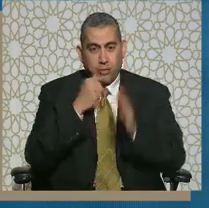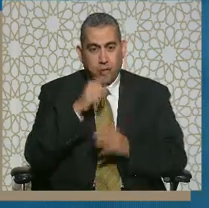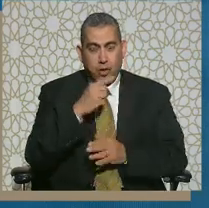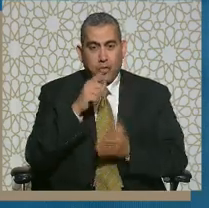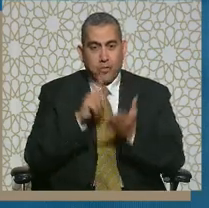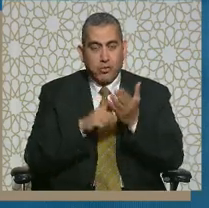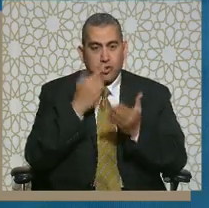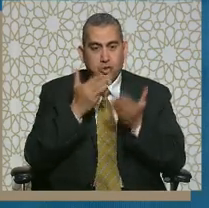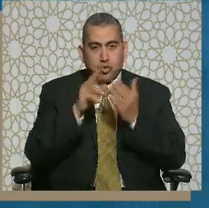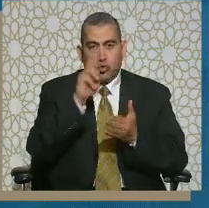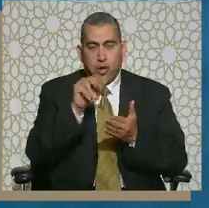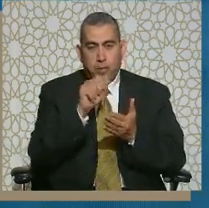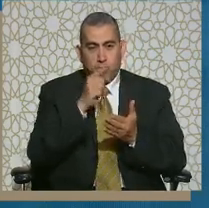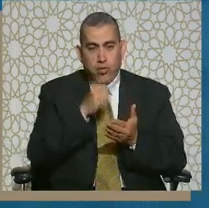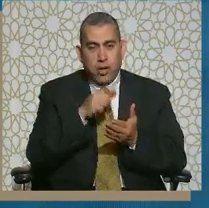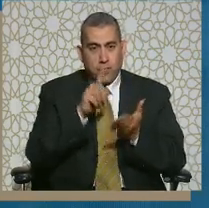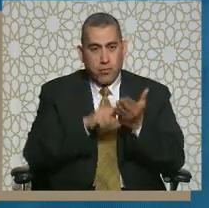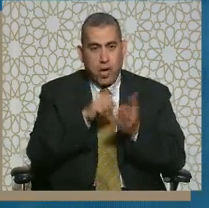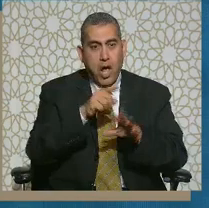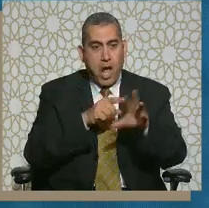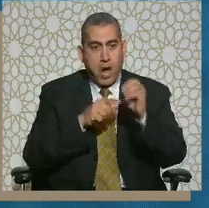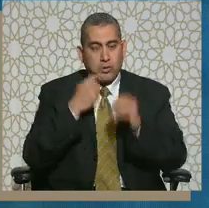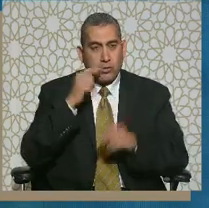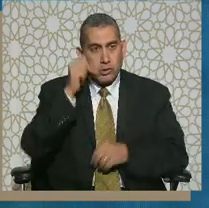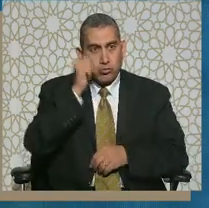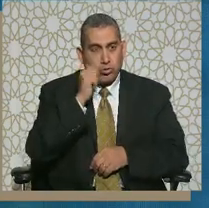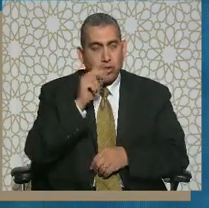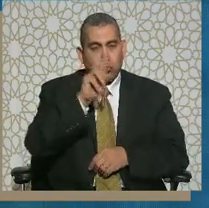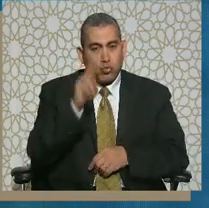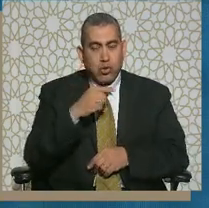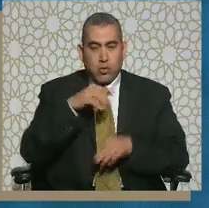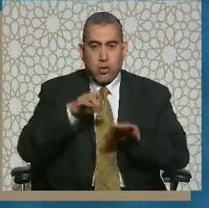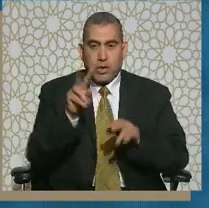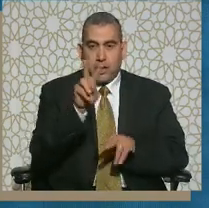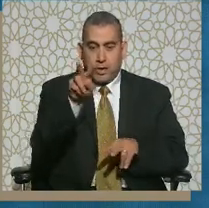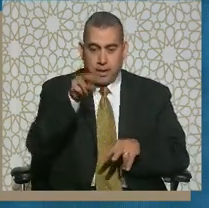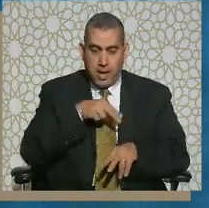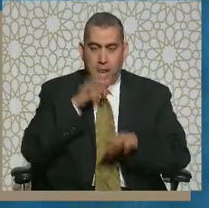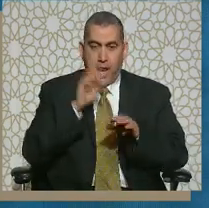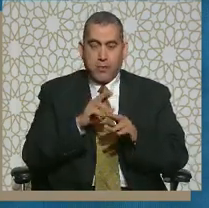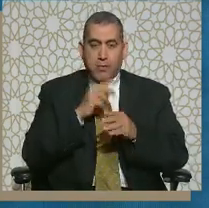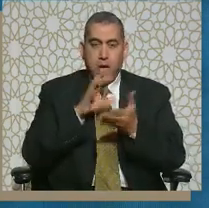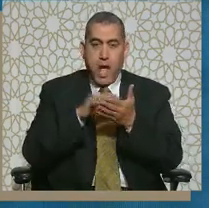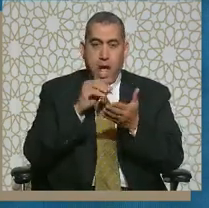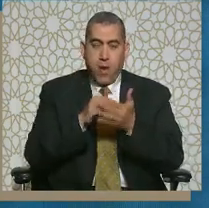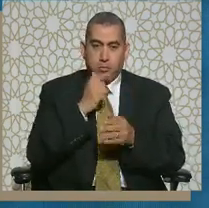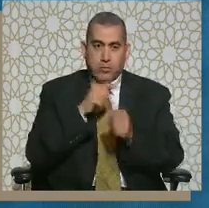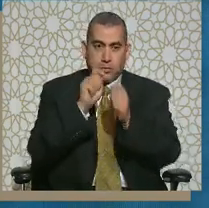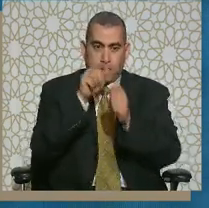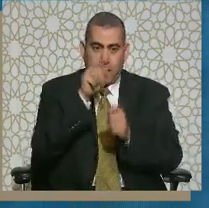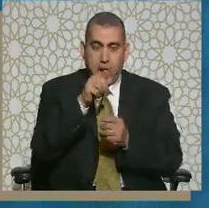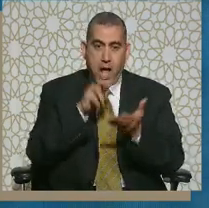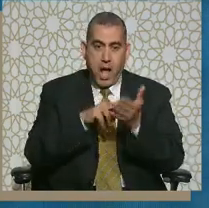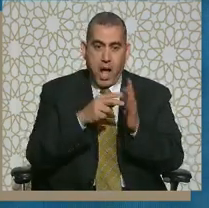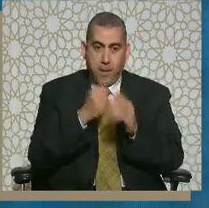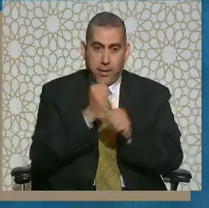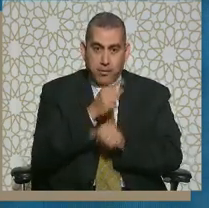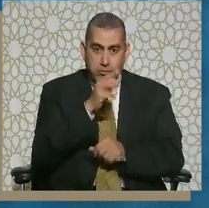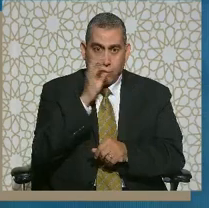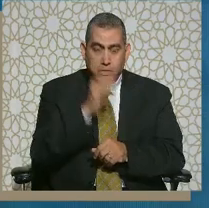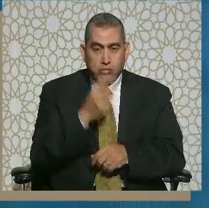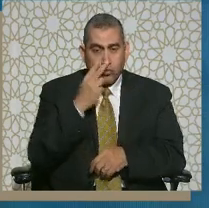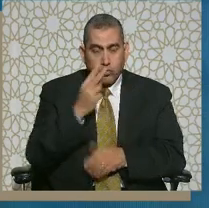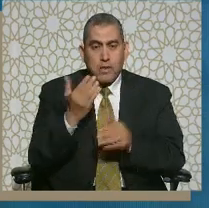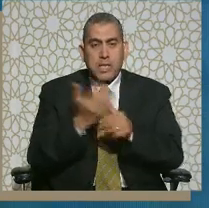استشاره وانت فعلا محتاج الاستشاره دي ان انتوا الاتنين تكونوا موجودين اول حاجه انا نصحت ليك تعمل ايه في ده شوف